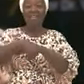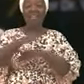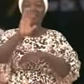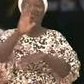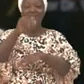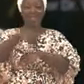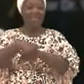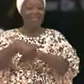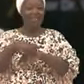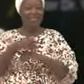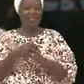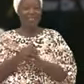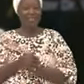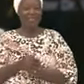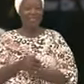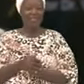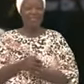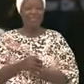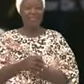soirée